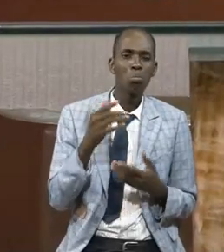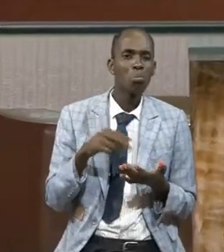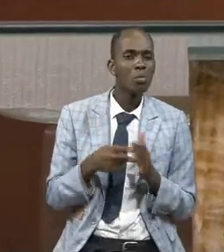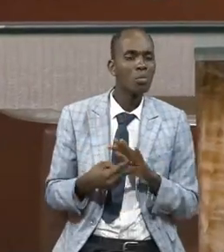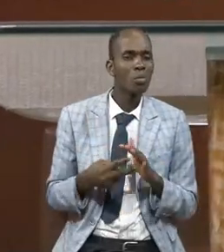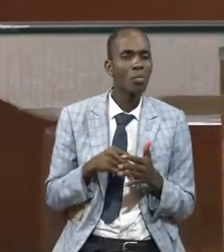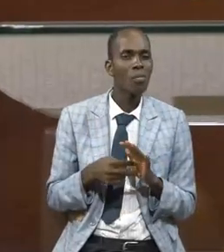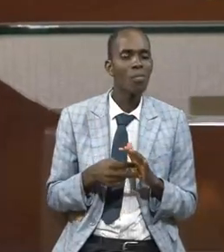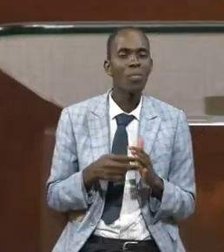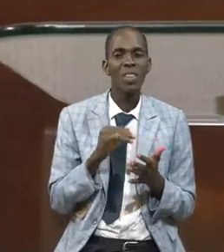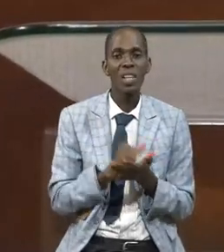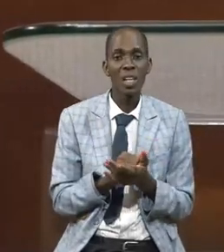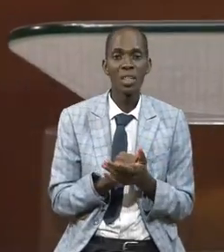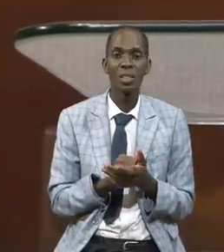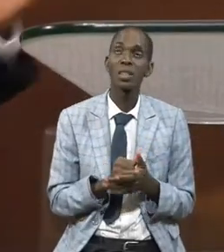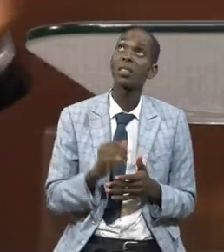que